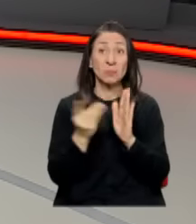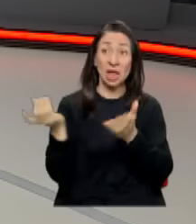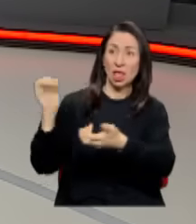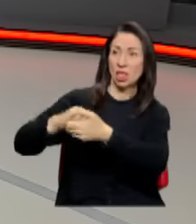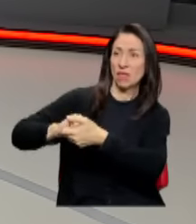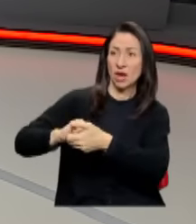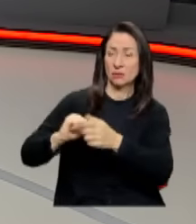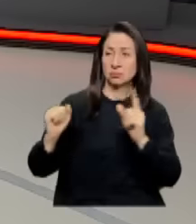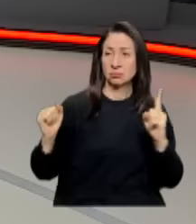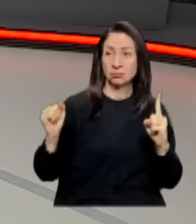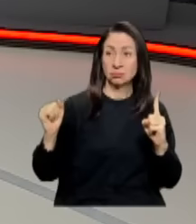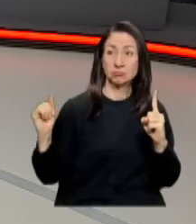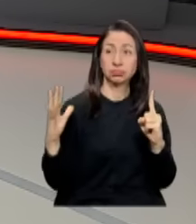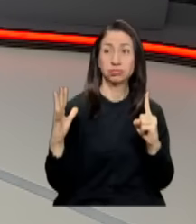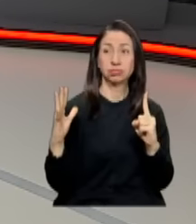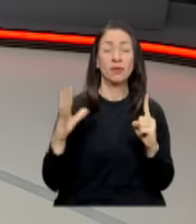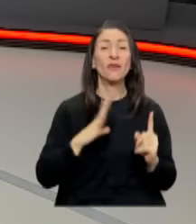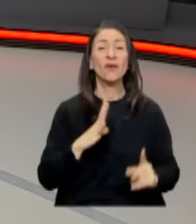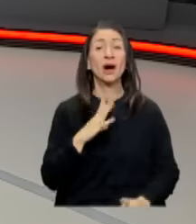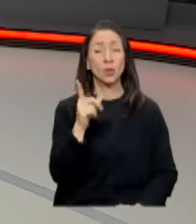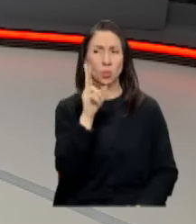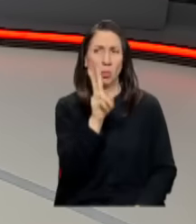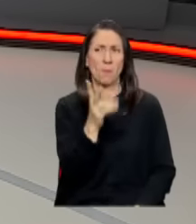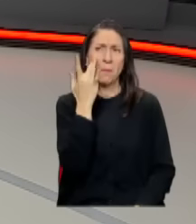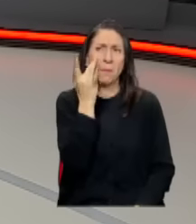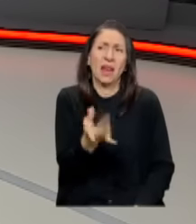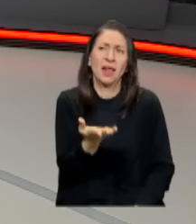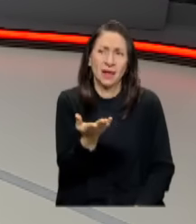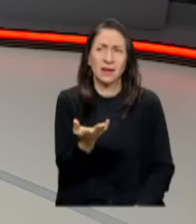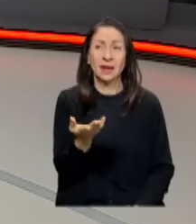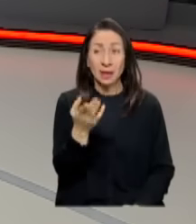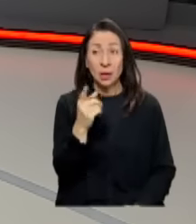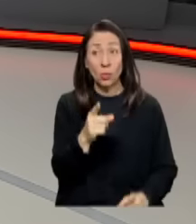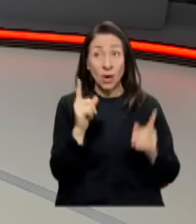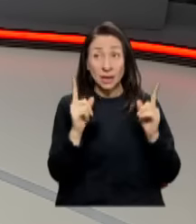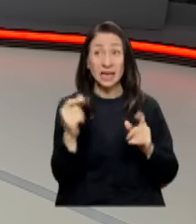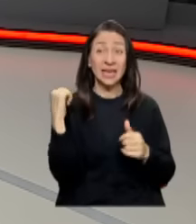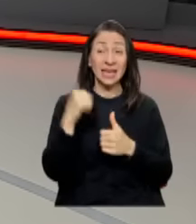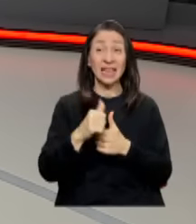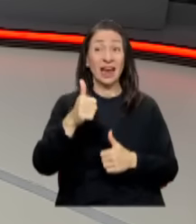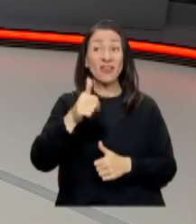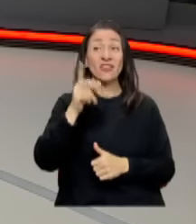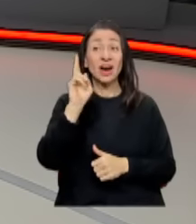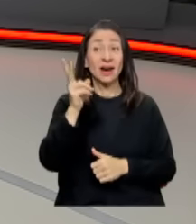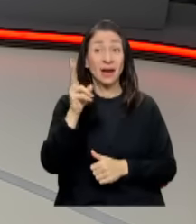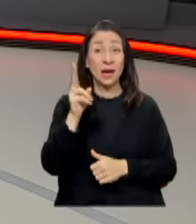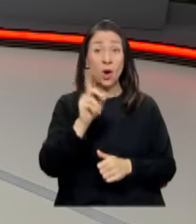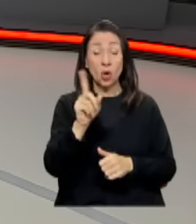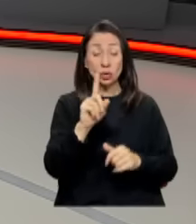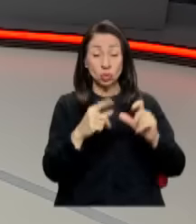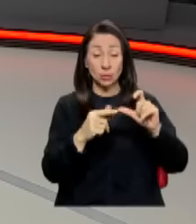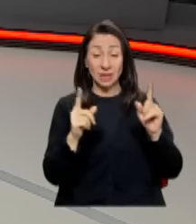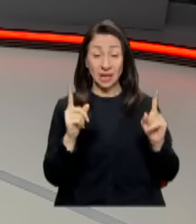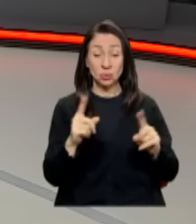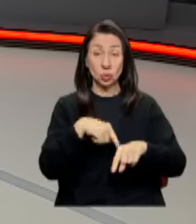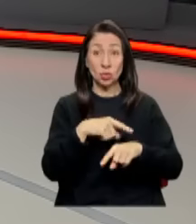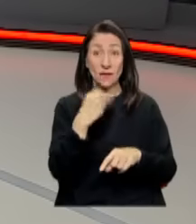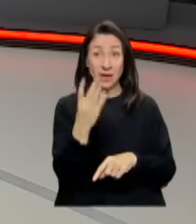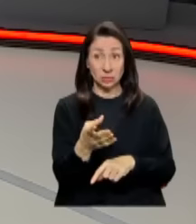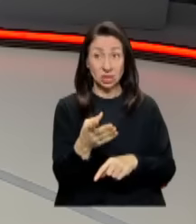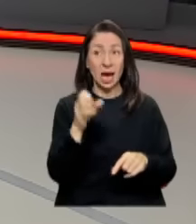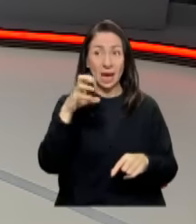var. O görünüyor yani. Ve bu arada da mesela yeniden Refah Partisi, 10 Şubat'a kadar da süre